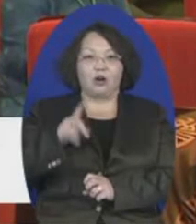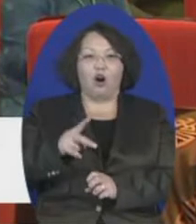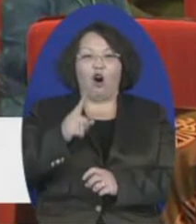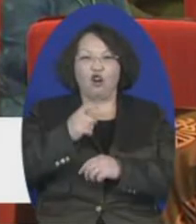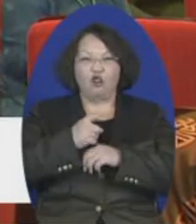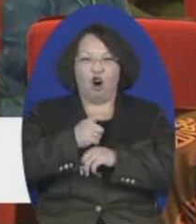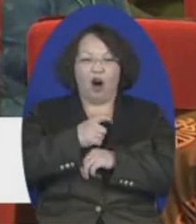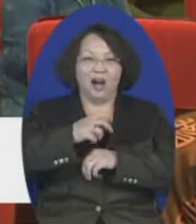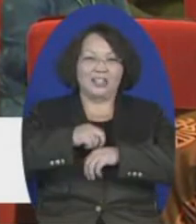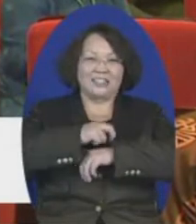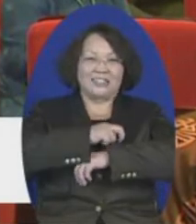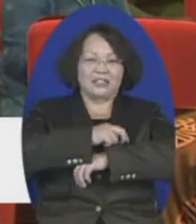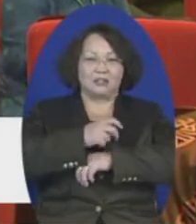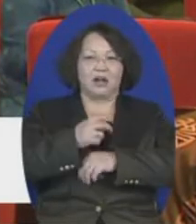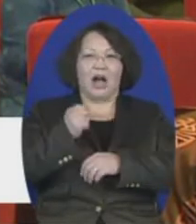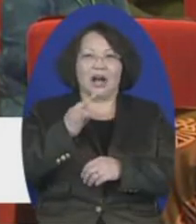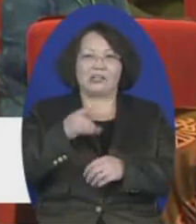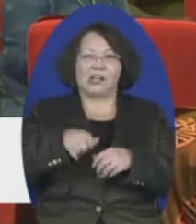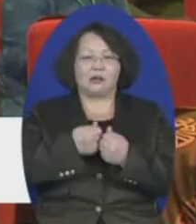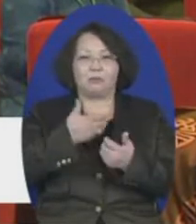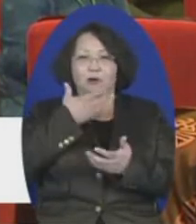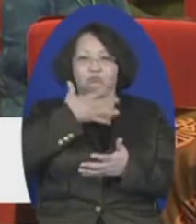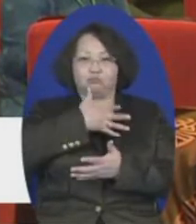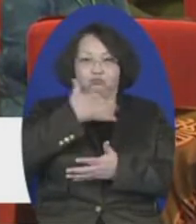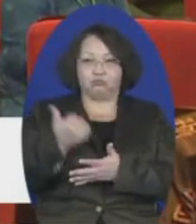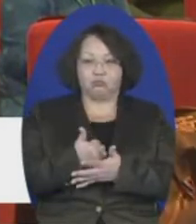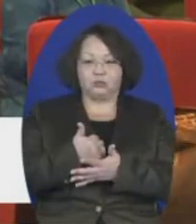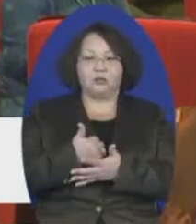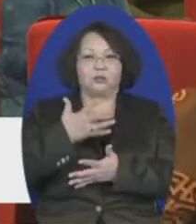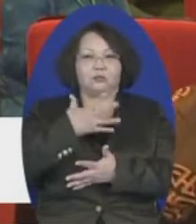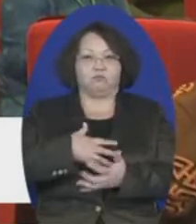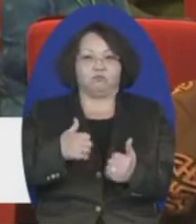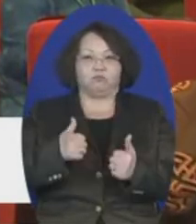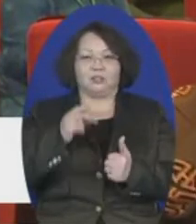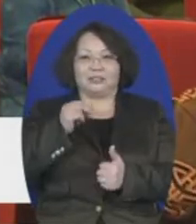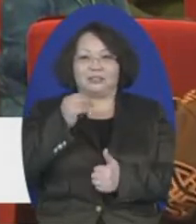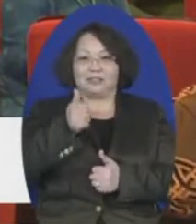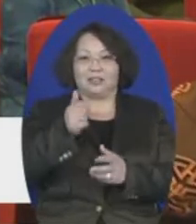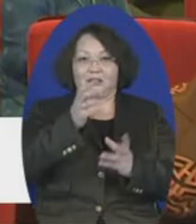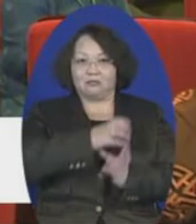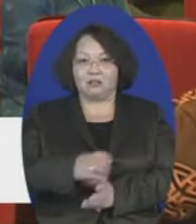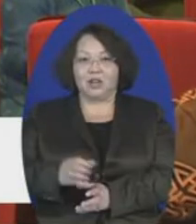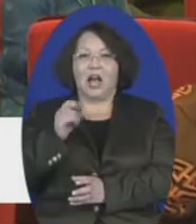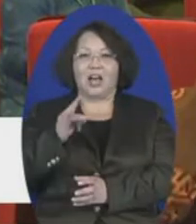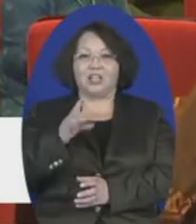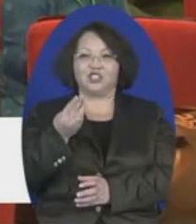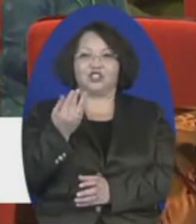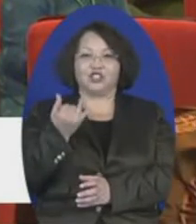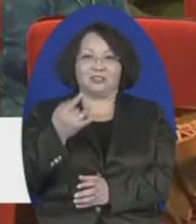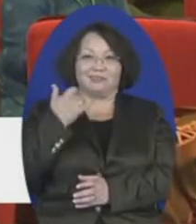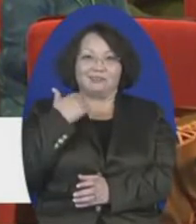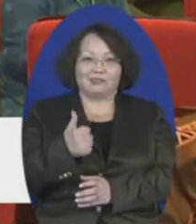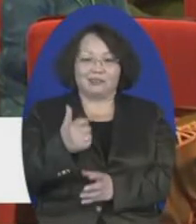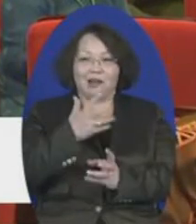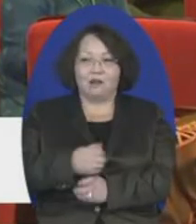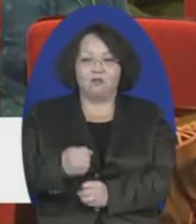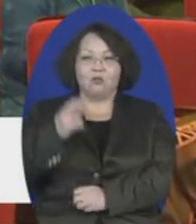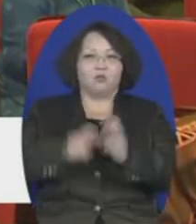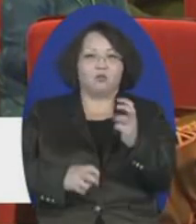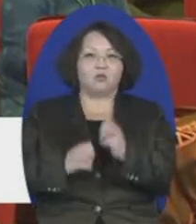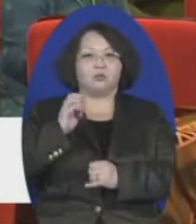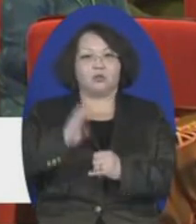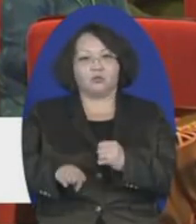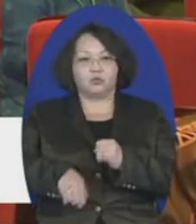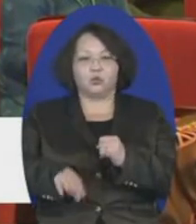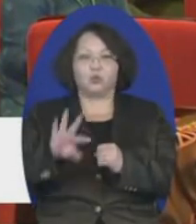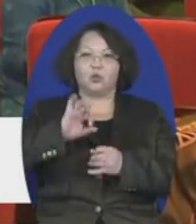малаас чанартай одоо тэр арьс шир бүтээгдэхүүн гарч өөр үйлдвэрийн шаардлага хангаж өгөөч. Эцсийн бүтээгдэхүүн болж сайн